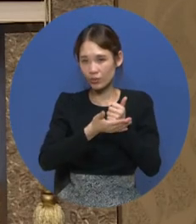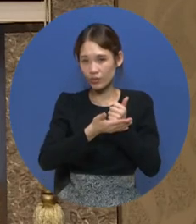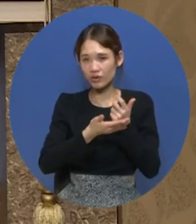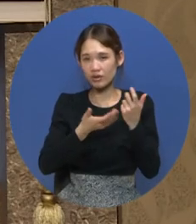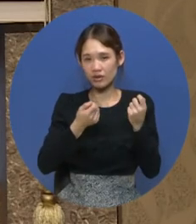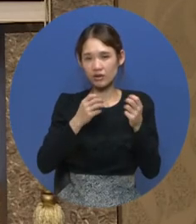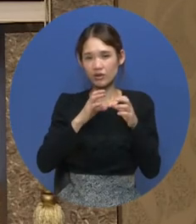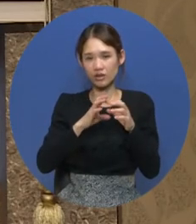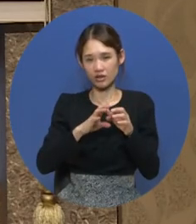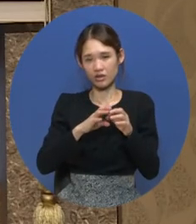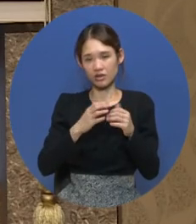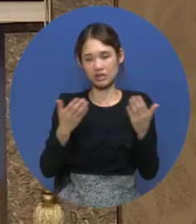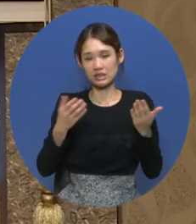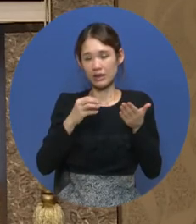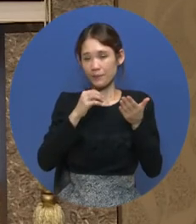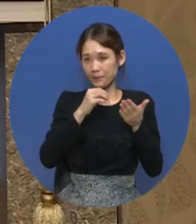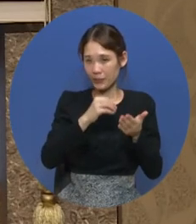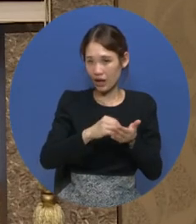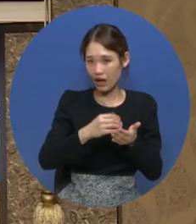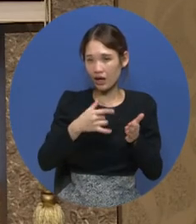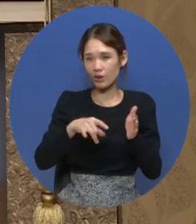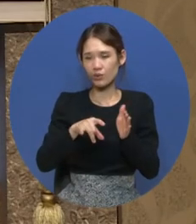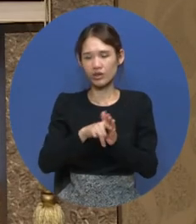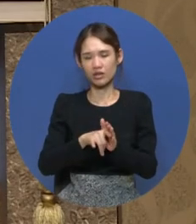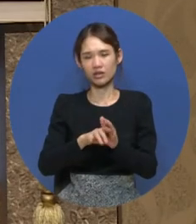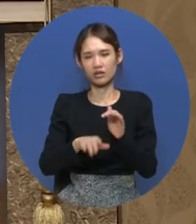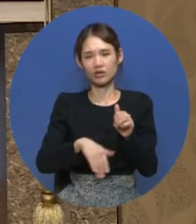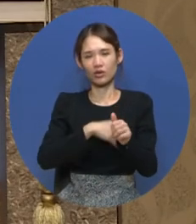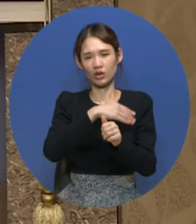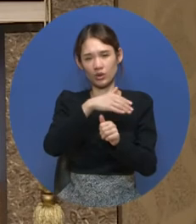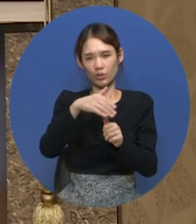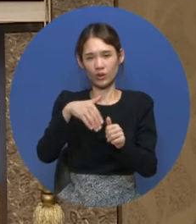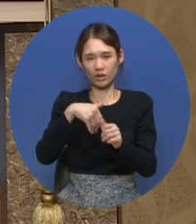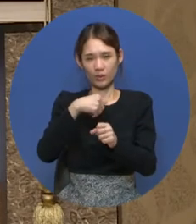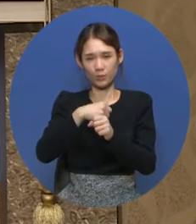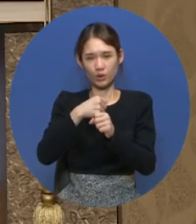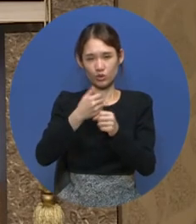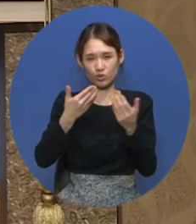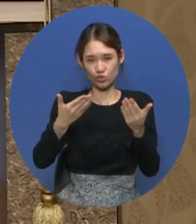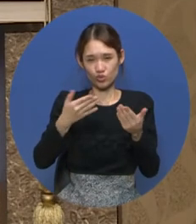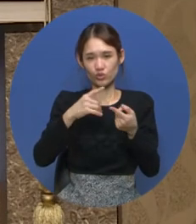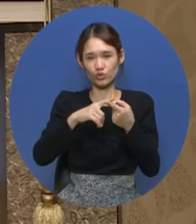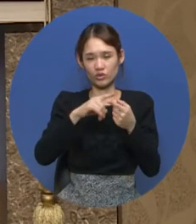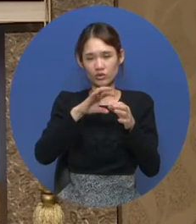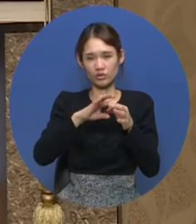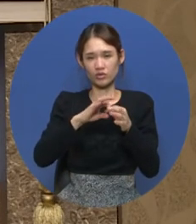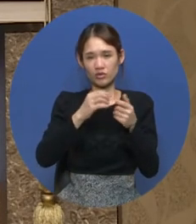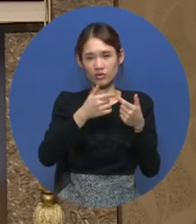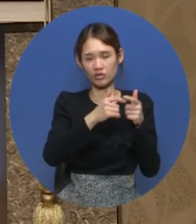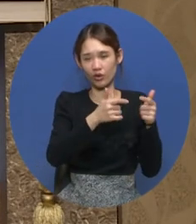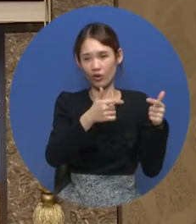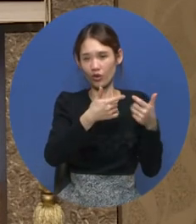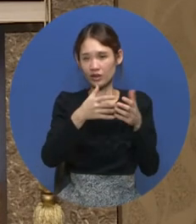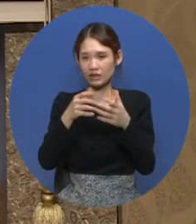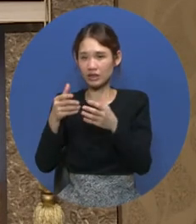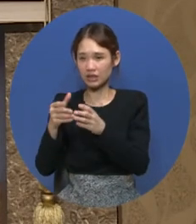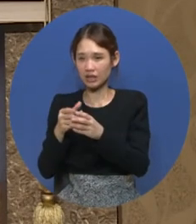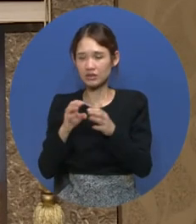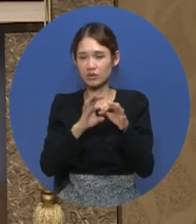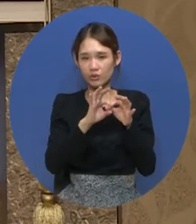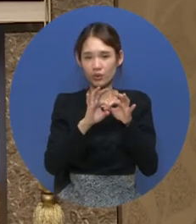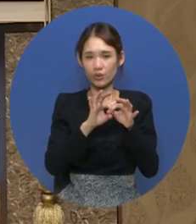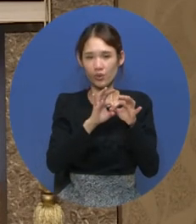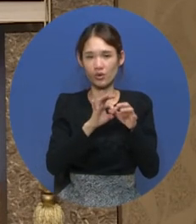고용촉진 에 대한 부분 고용이 내 일을 할 수 있는 여건을 만드는 부분에 대한 부분들을 그 여러 단체와 같이 연합해서